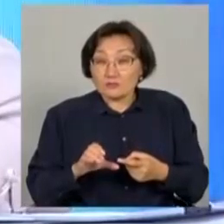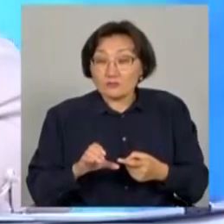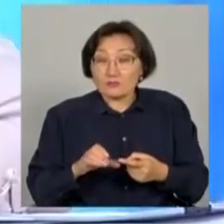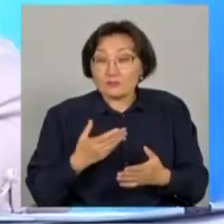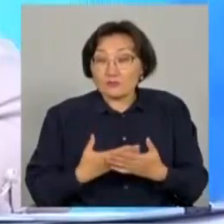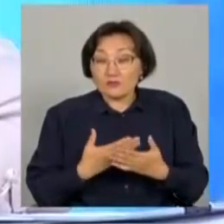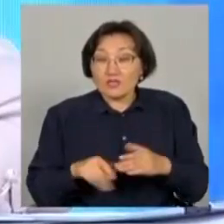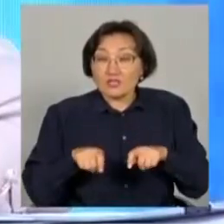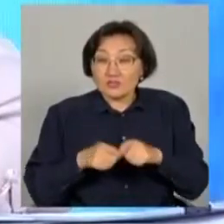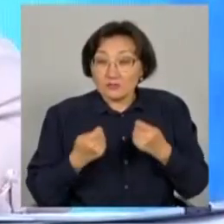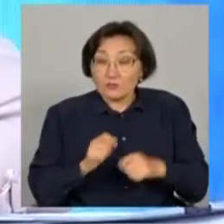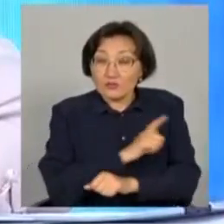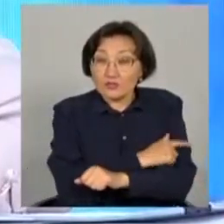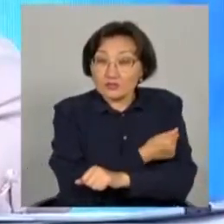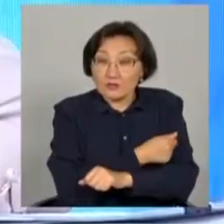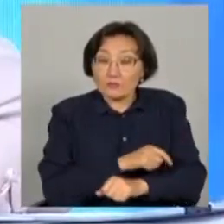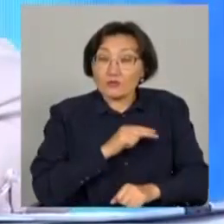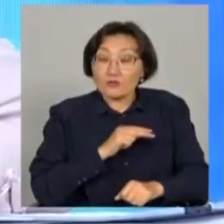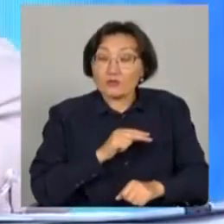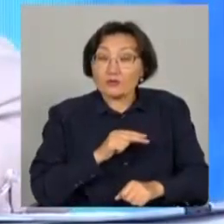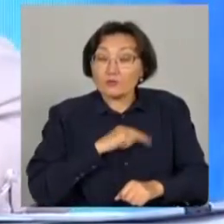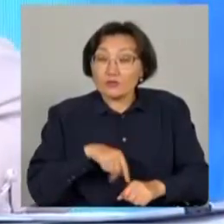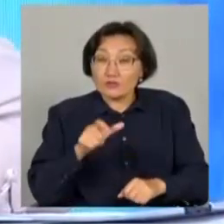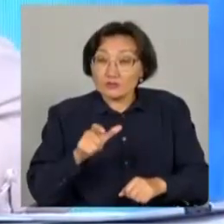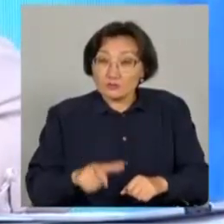с нарушением медицинским персоналом